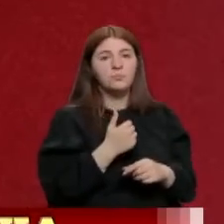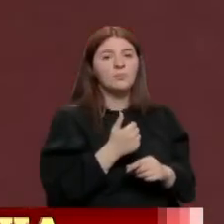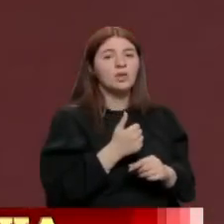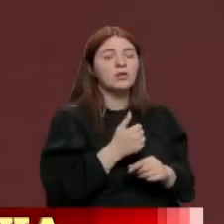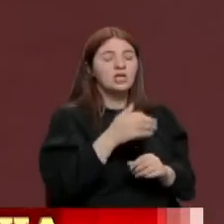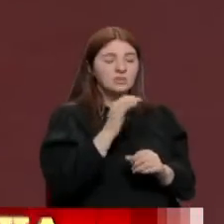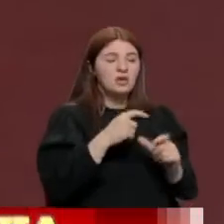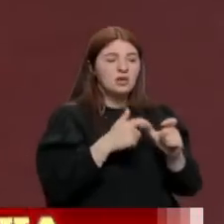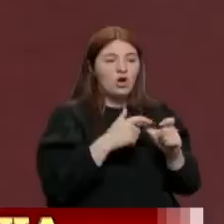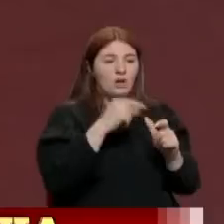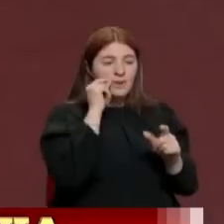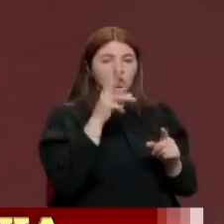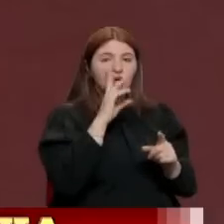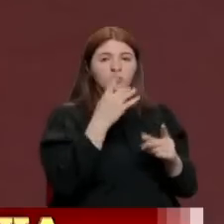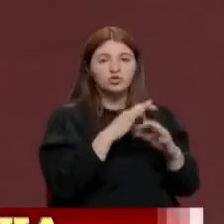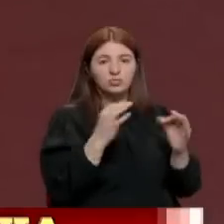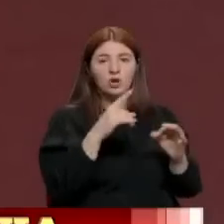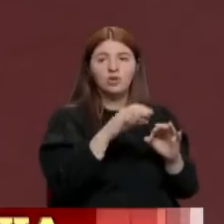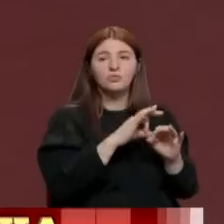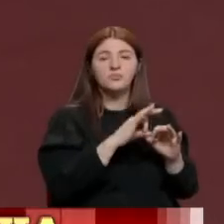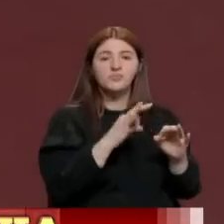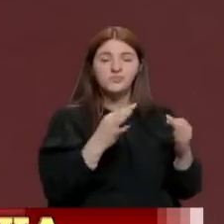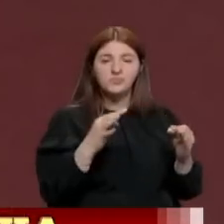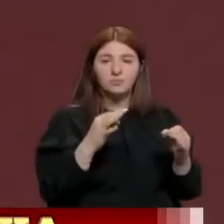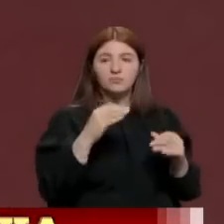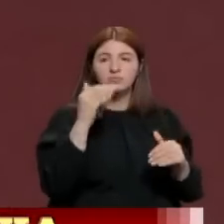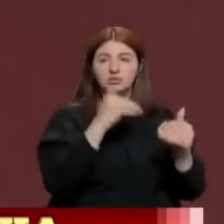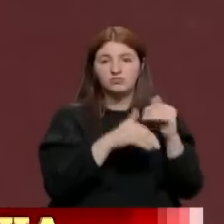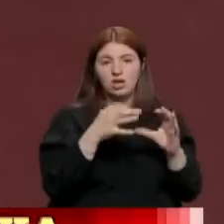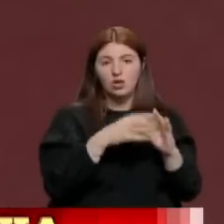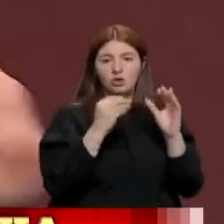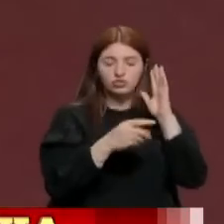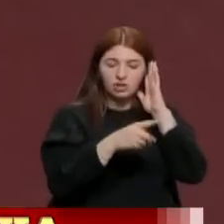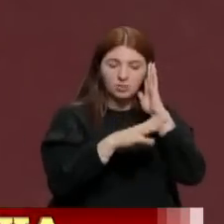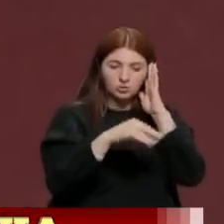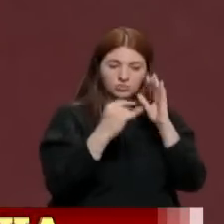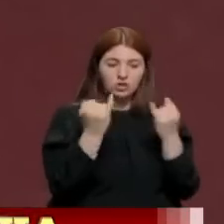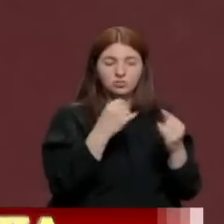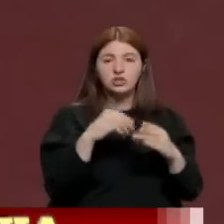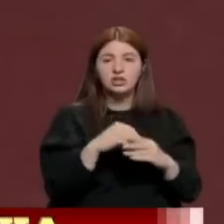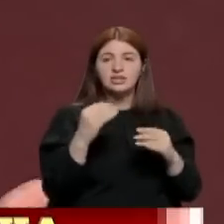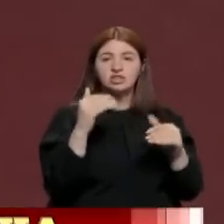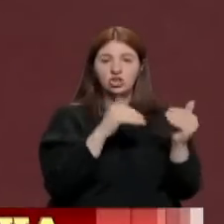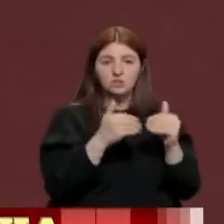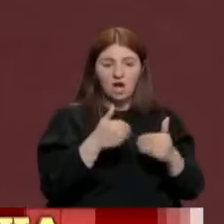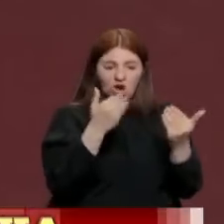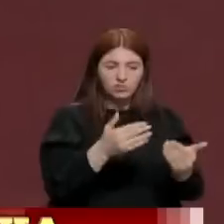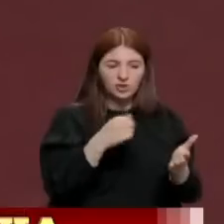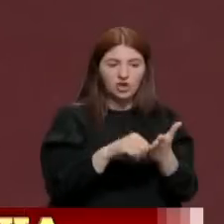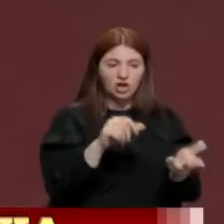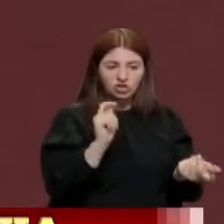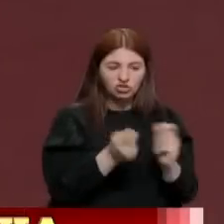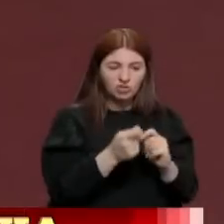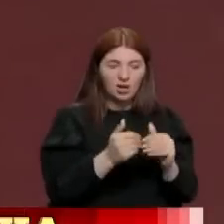Şimdi Garo Bey, son bir cümle, o cümlede seçimle ilgili olacak. Tüm bu tartışmalar içinde seçim ertelenecek mi, tarihi değişecek